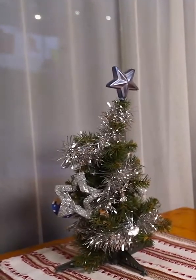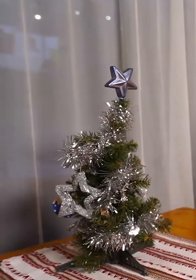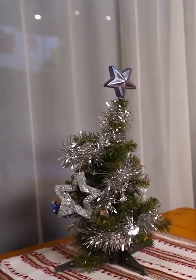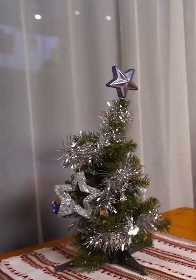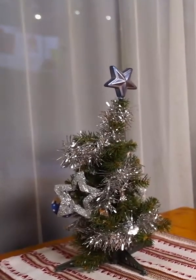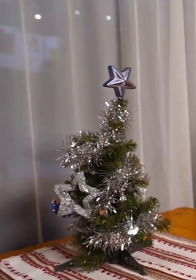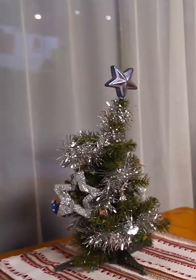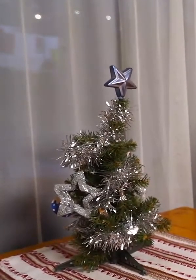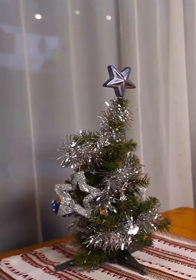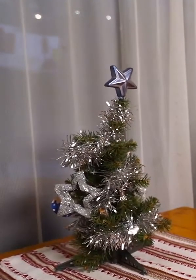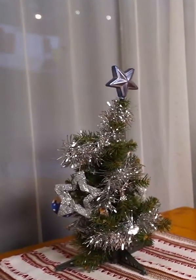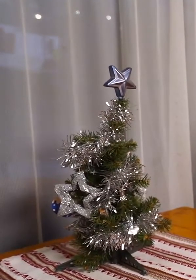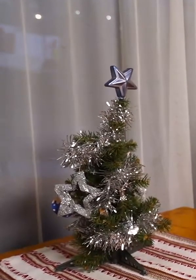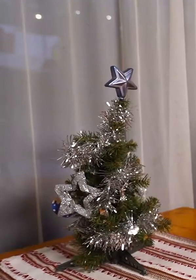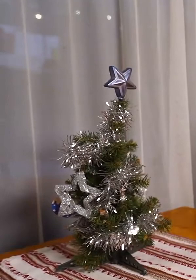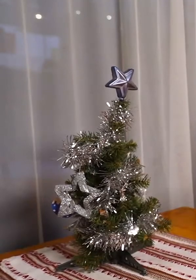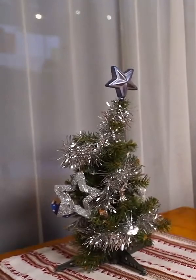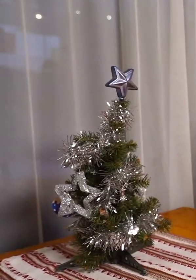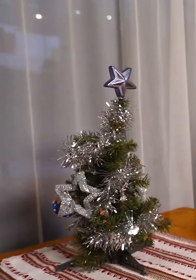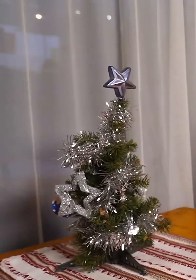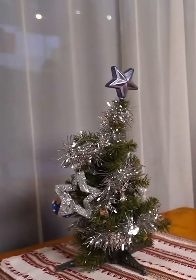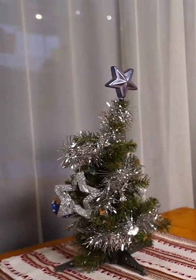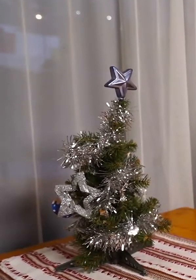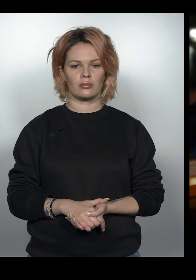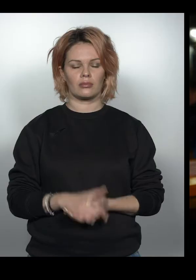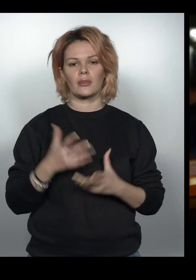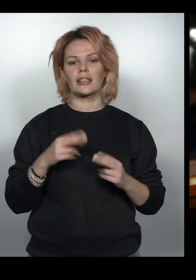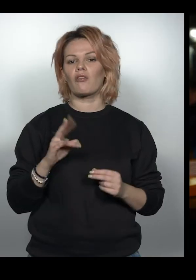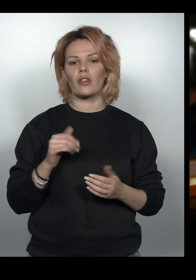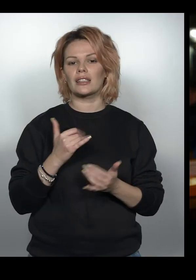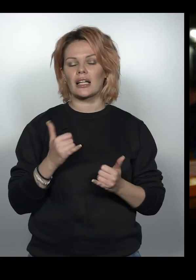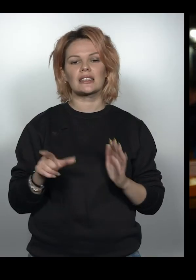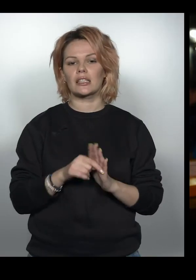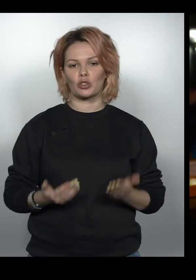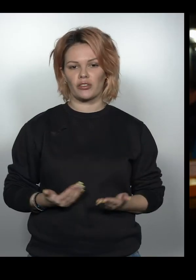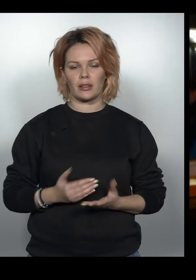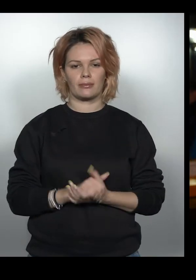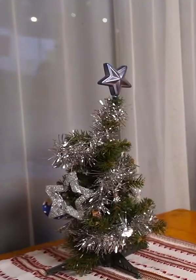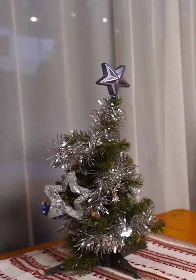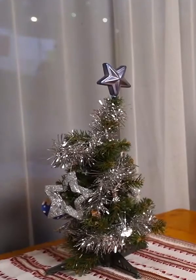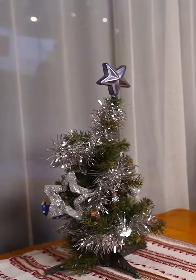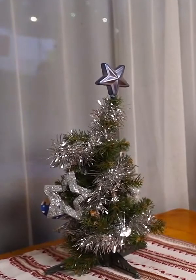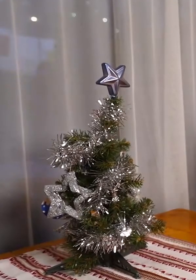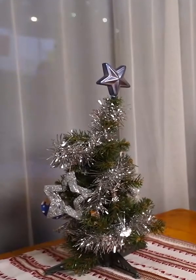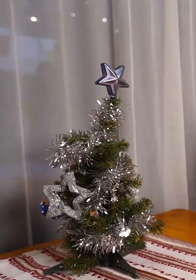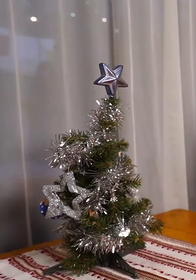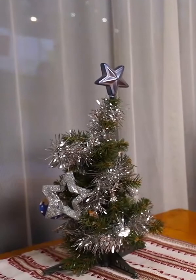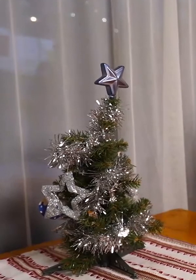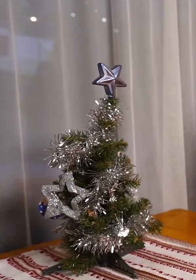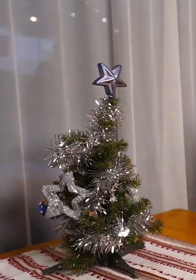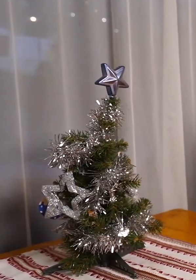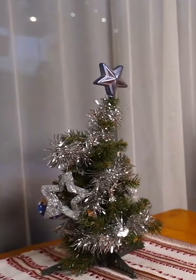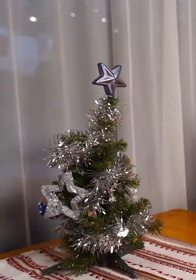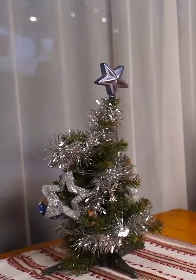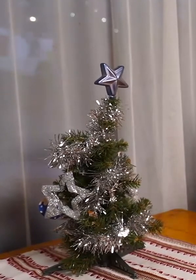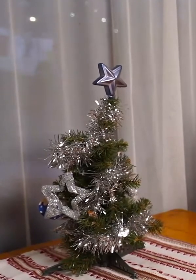Дуже люблю з нею проводити час. Вона спортивна у мене. Де вона зараз? З ким живе? Вона живе з бабусею, тому що